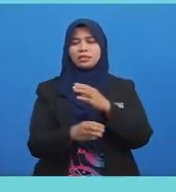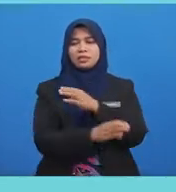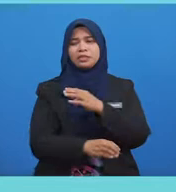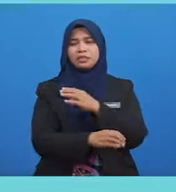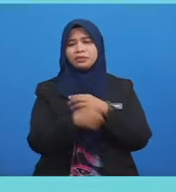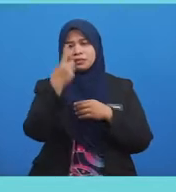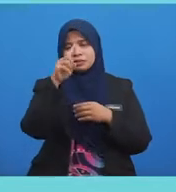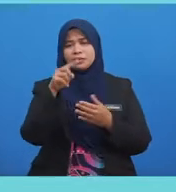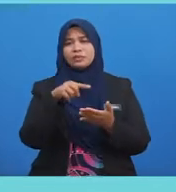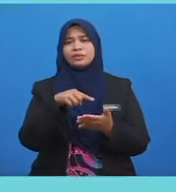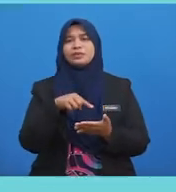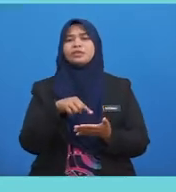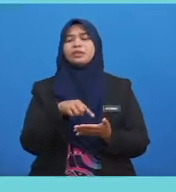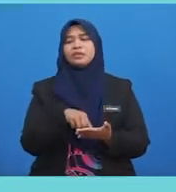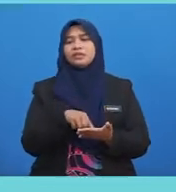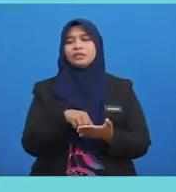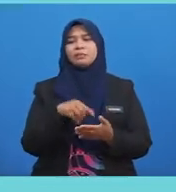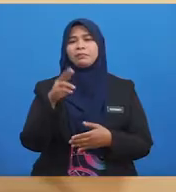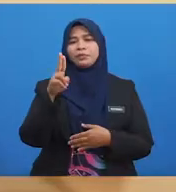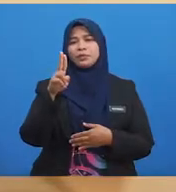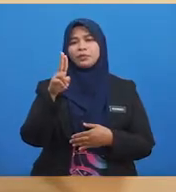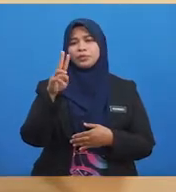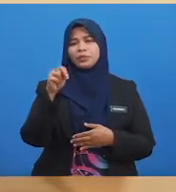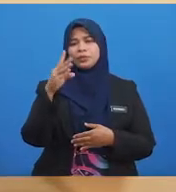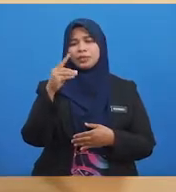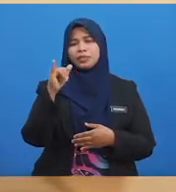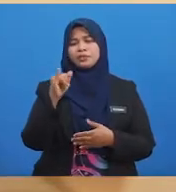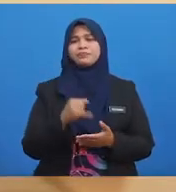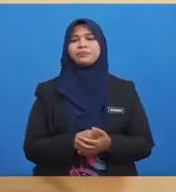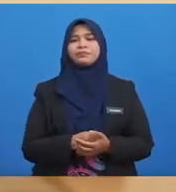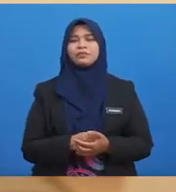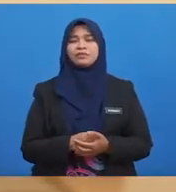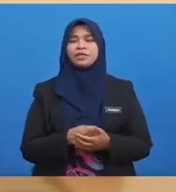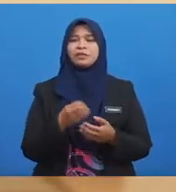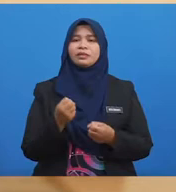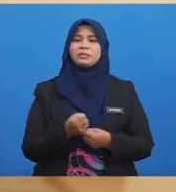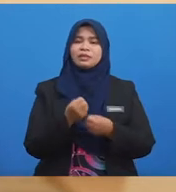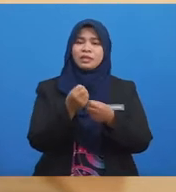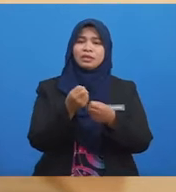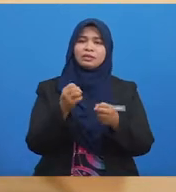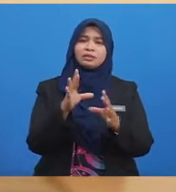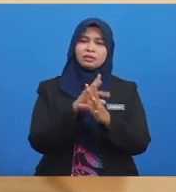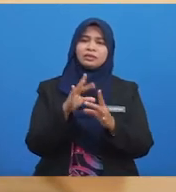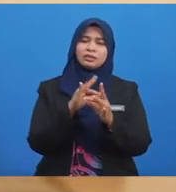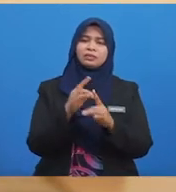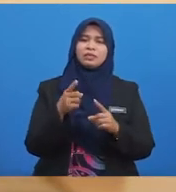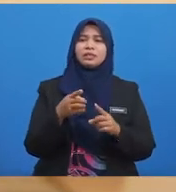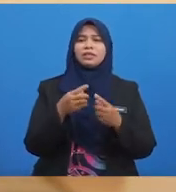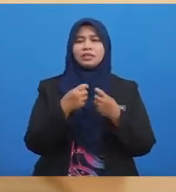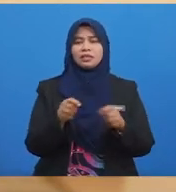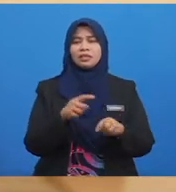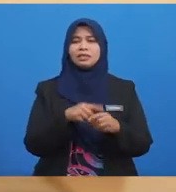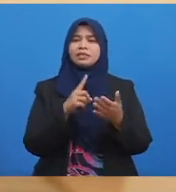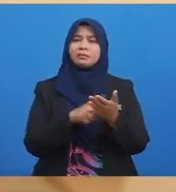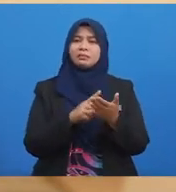dibawa ke Majlis Negeri untuk diundi. Berikutannya, draft undang-undang tentang penyerahan Sarawak telah